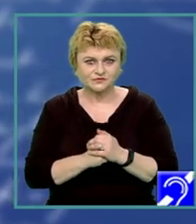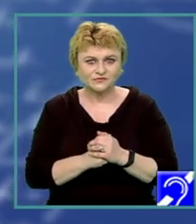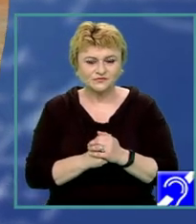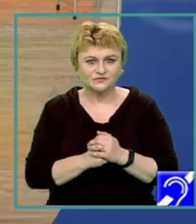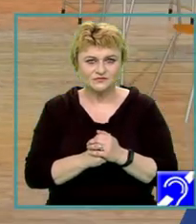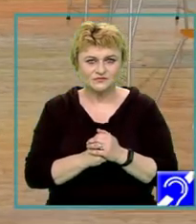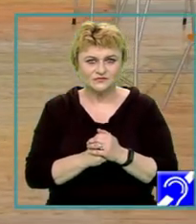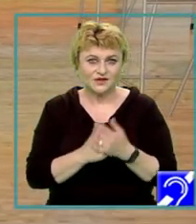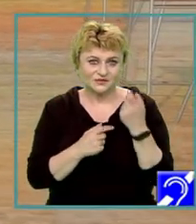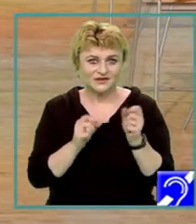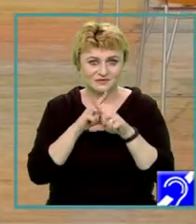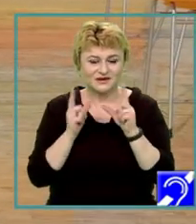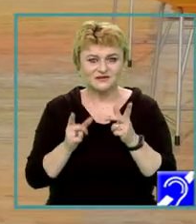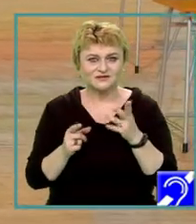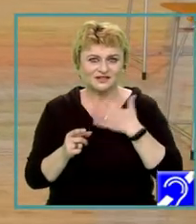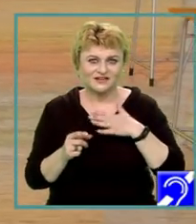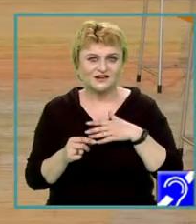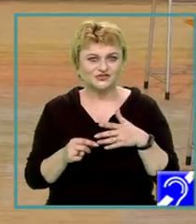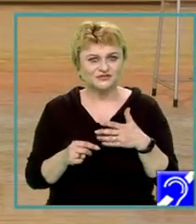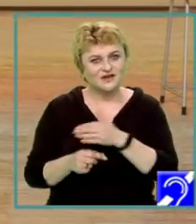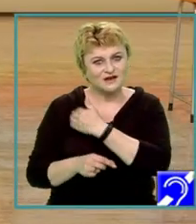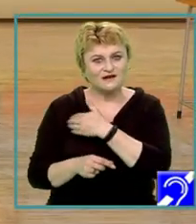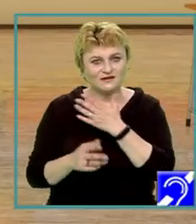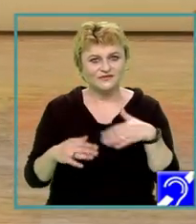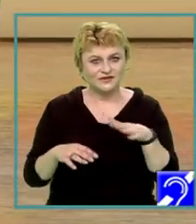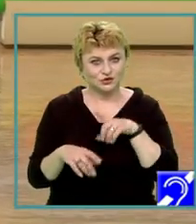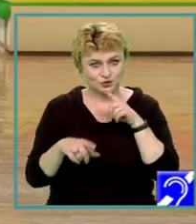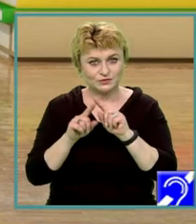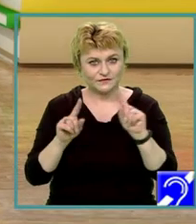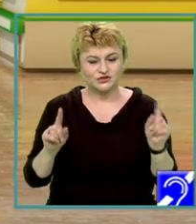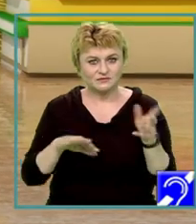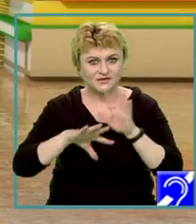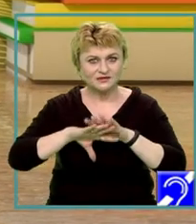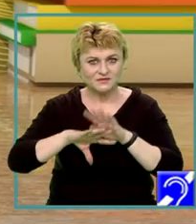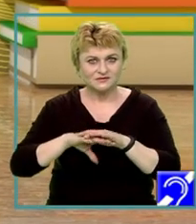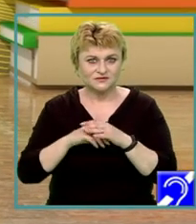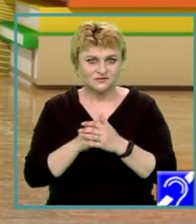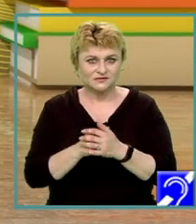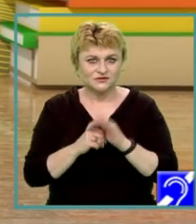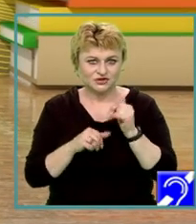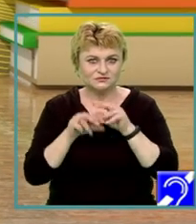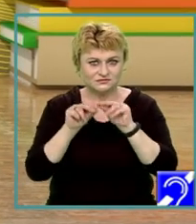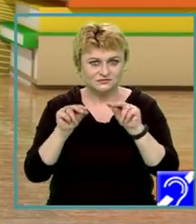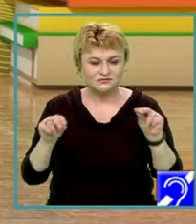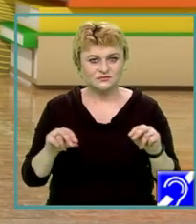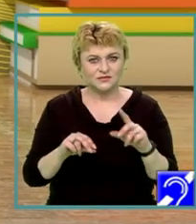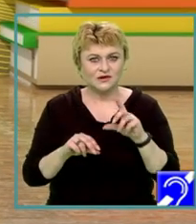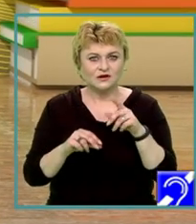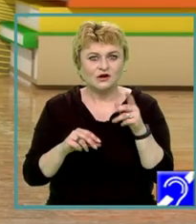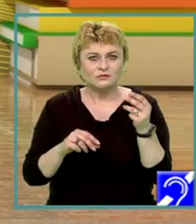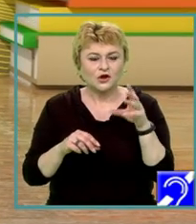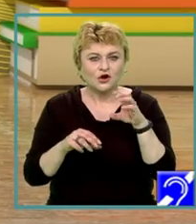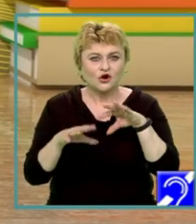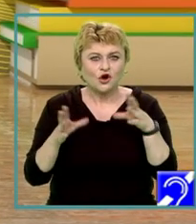Buna dimineata dragele vie sunt profesor de matematică a genei online Squishy predau la Colegiul Național de Arte Dinu